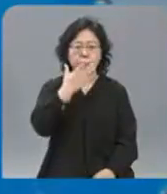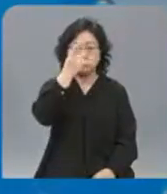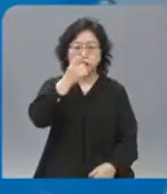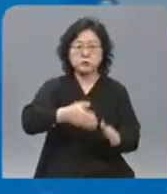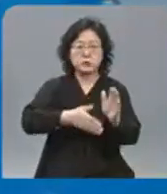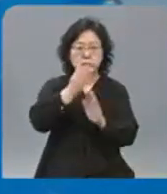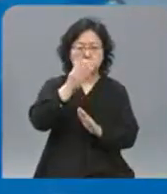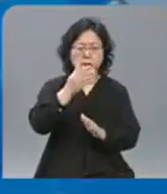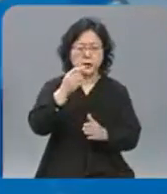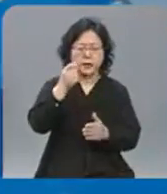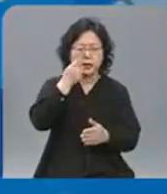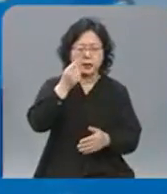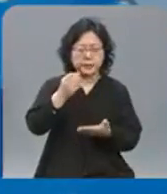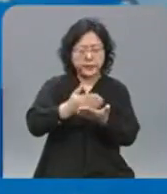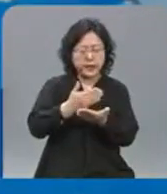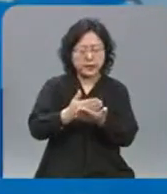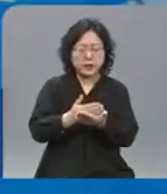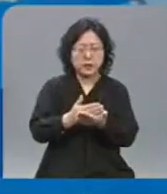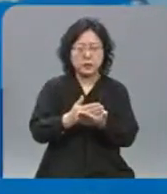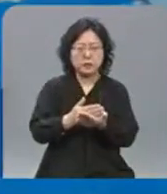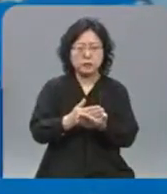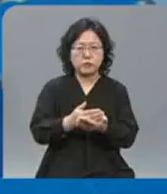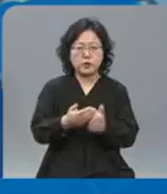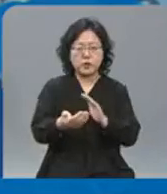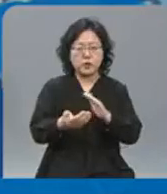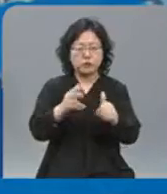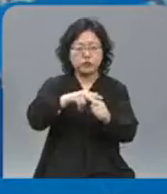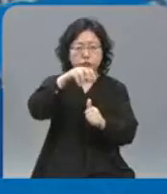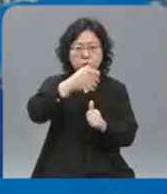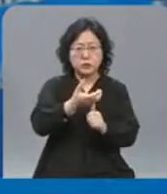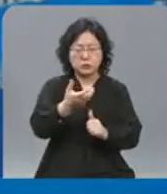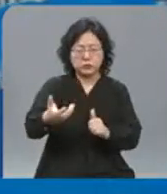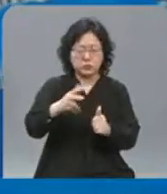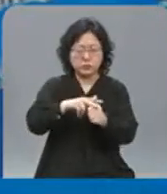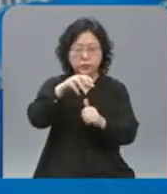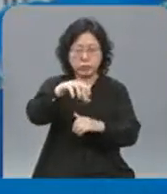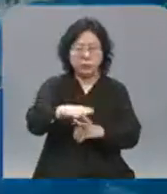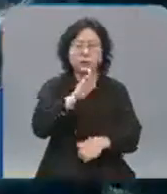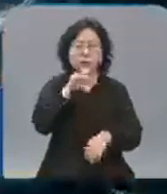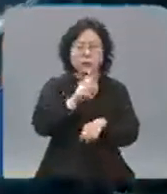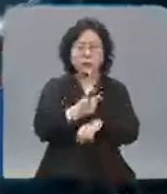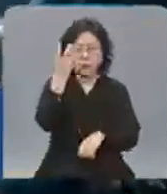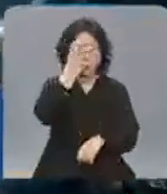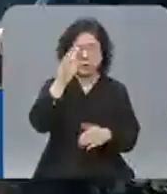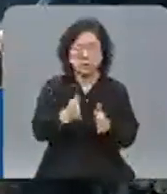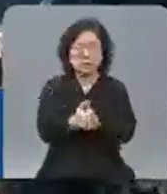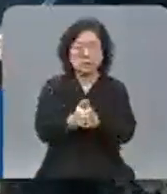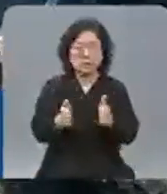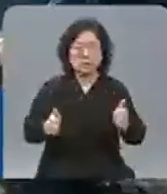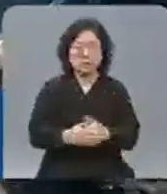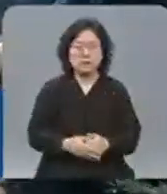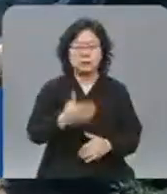순천시 폐기물 처리시설을 지을 입지 후보지를 선정하기 위해 타당성 조사 용역이 시작됩니다.